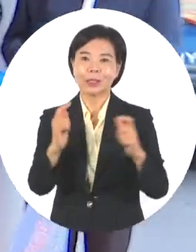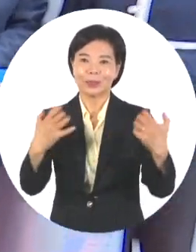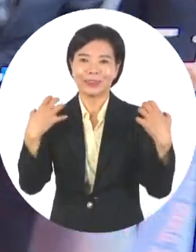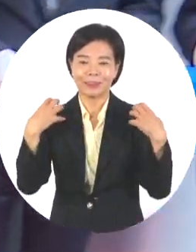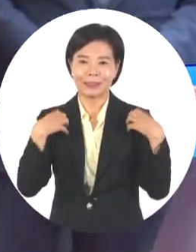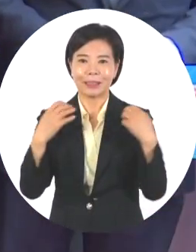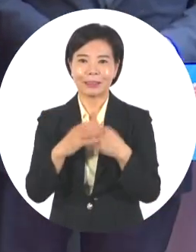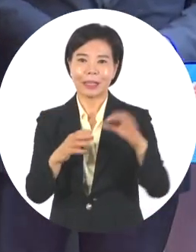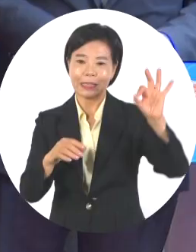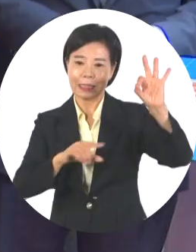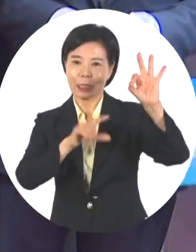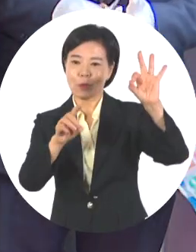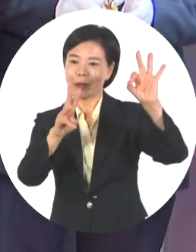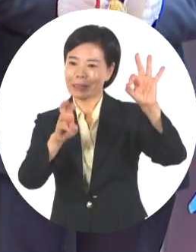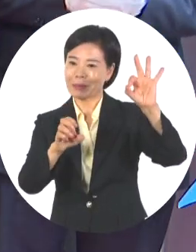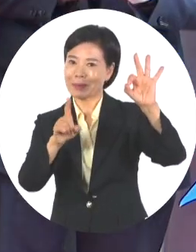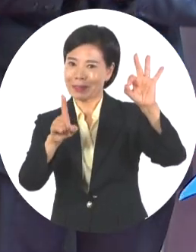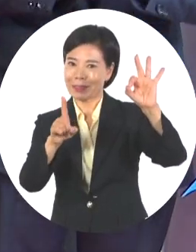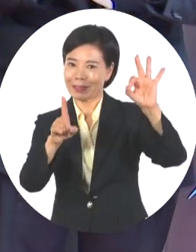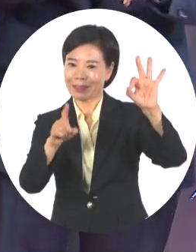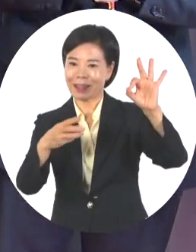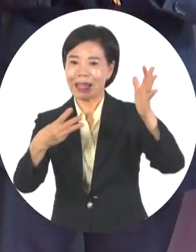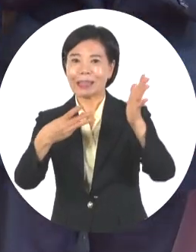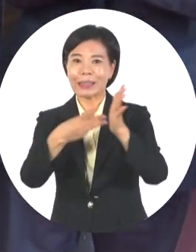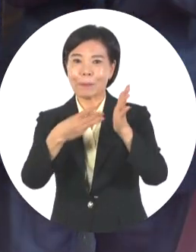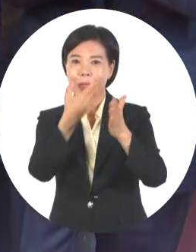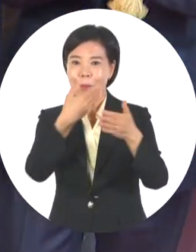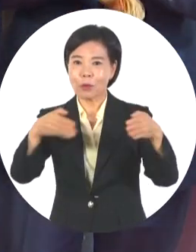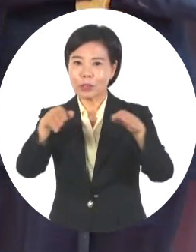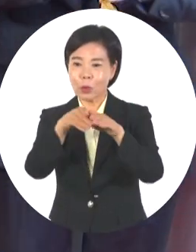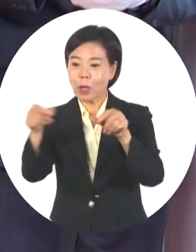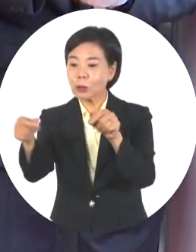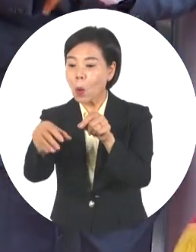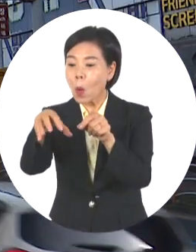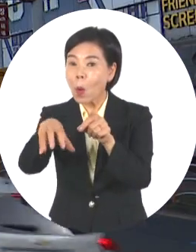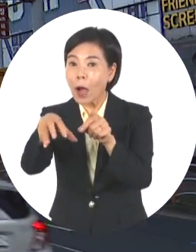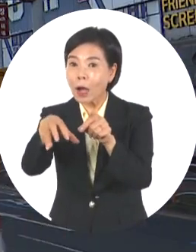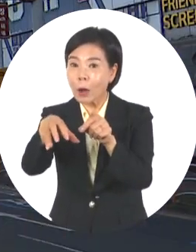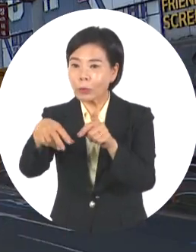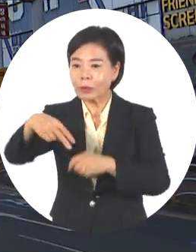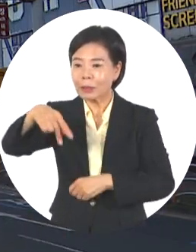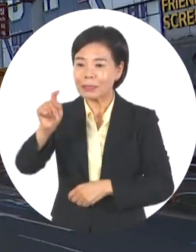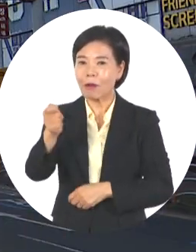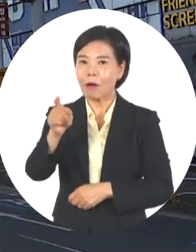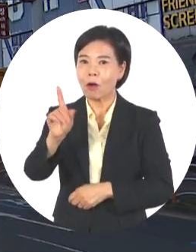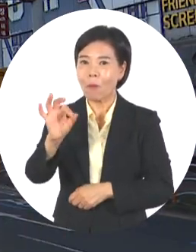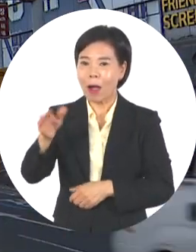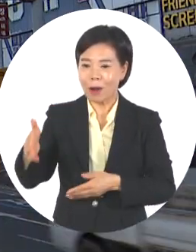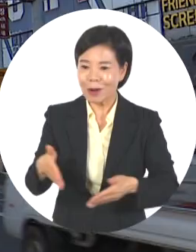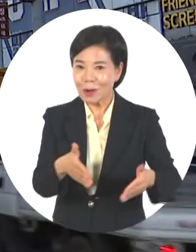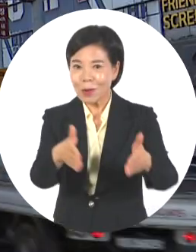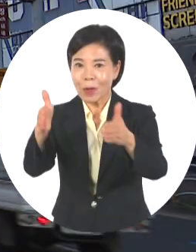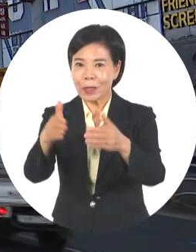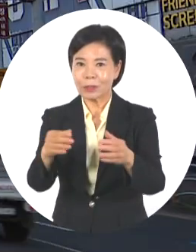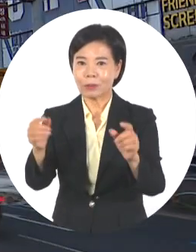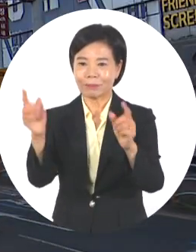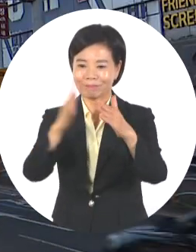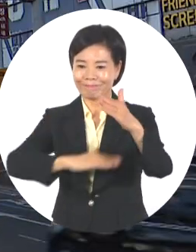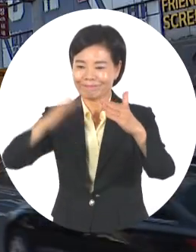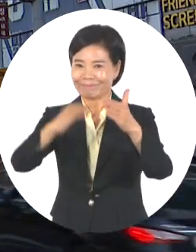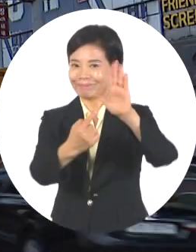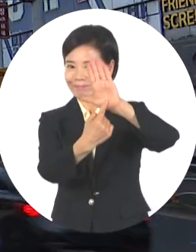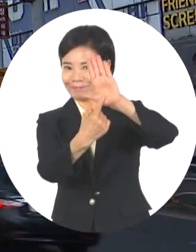제주특별자치도는 10월 30일 제주시 탐나장 예인복지관 인근 서광로에서 섬식정류장을 공개했습니다.